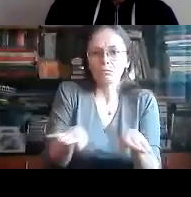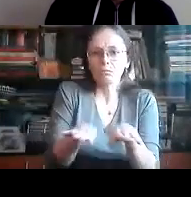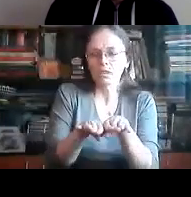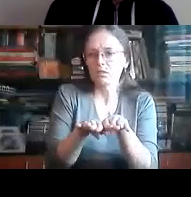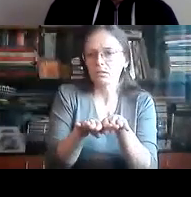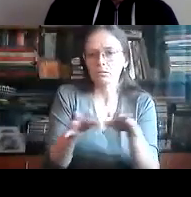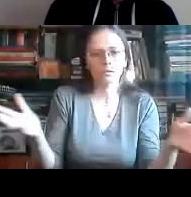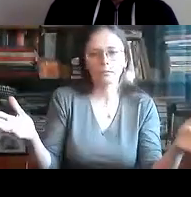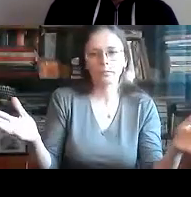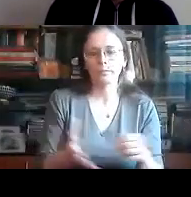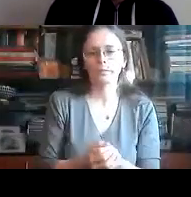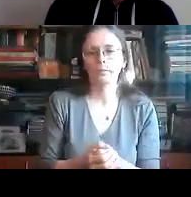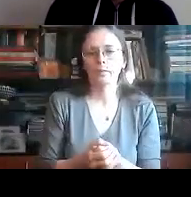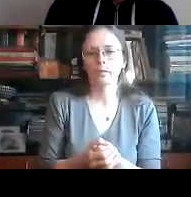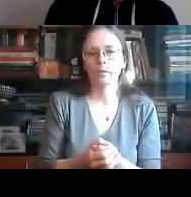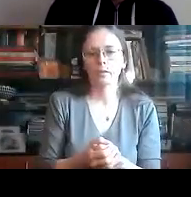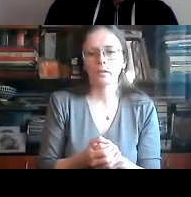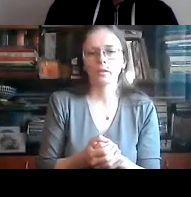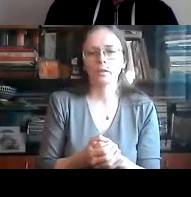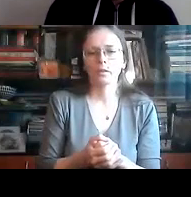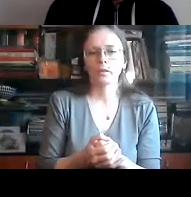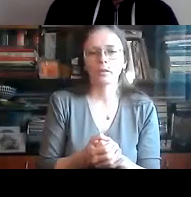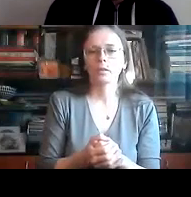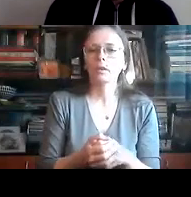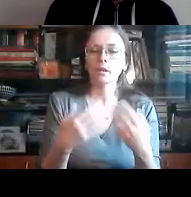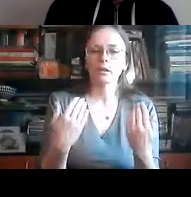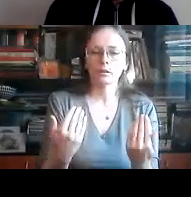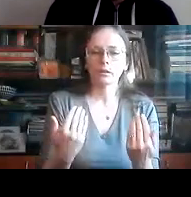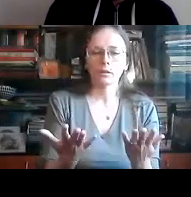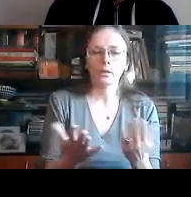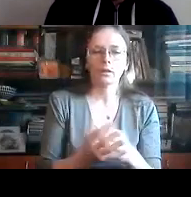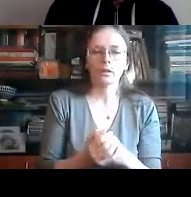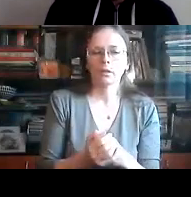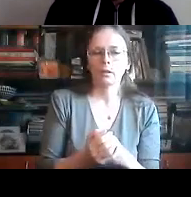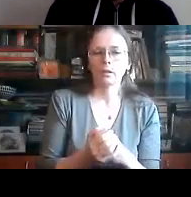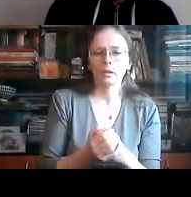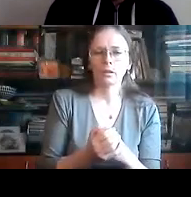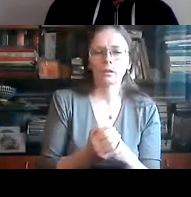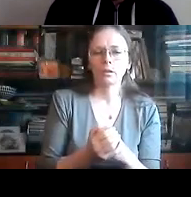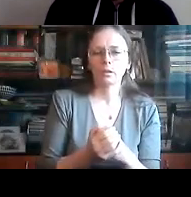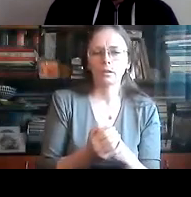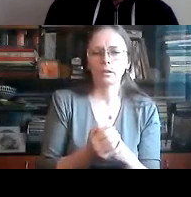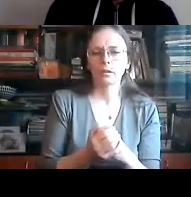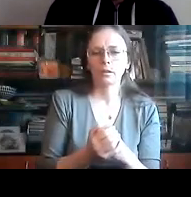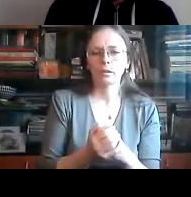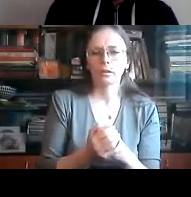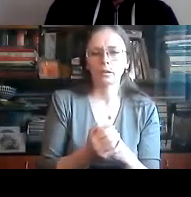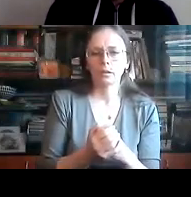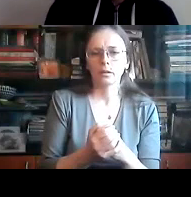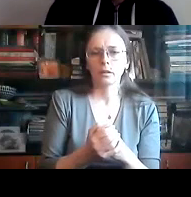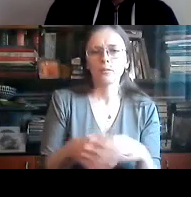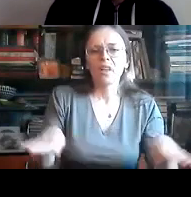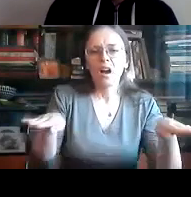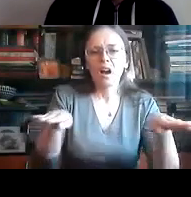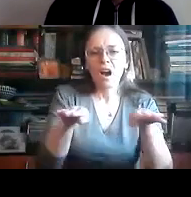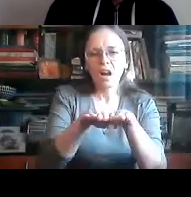Это с одной стороны, да, вот такое равенство с другой. Потом, например, уже если переходить к